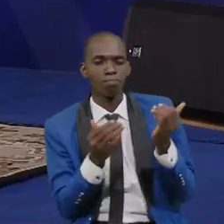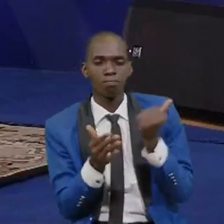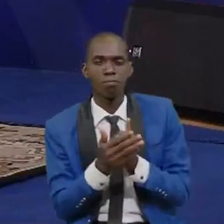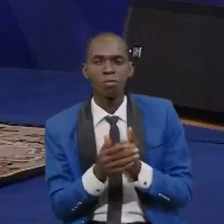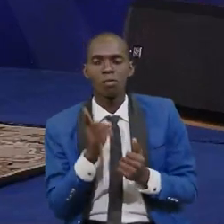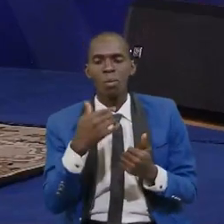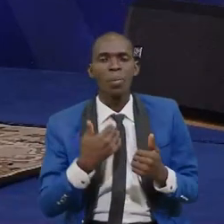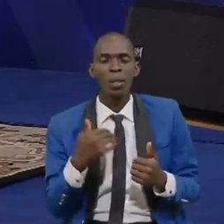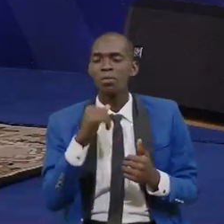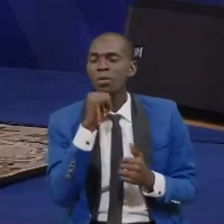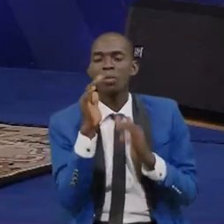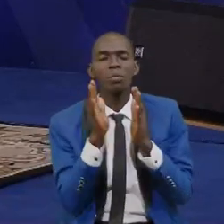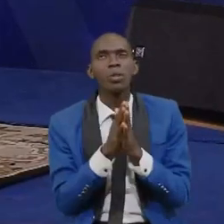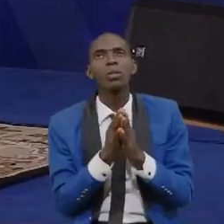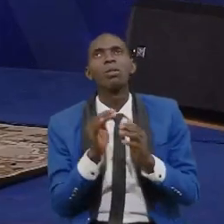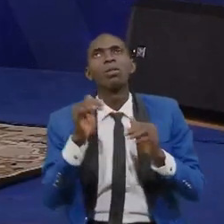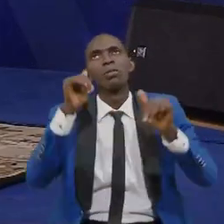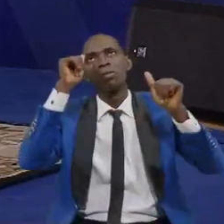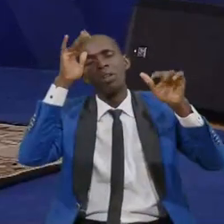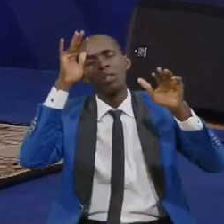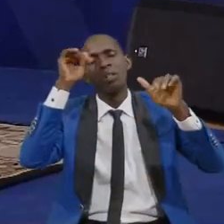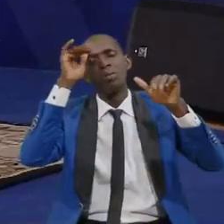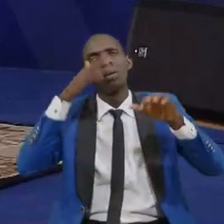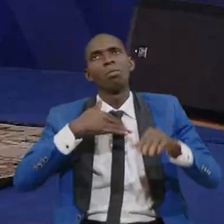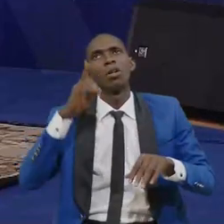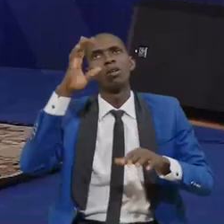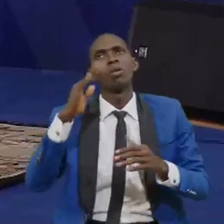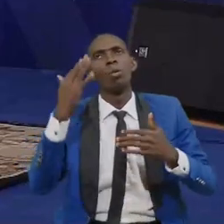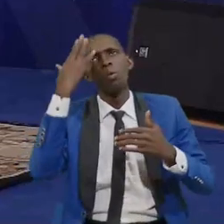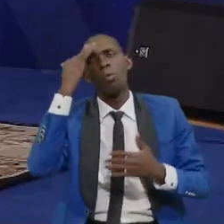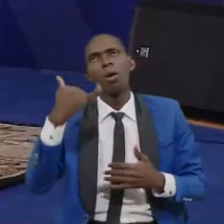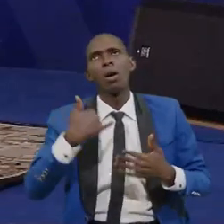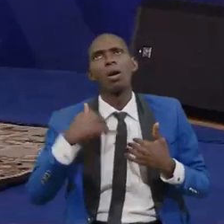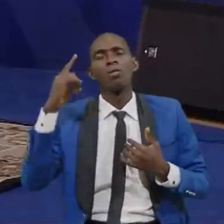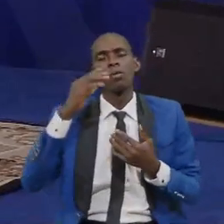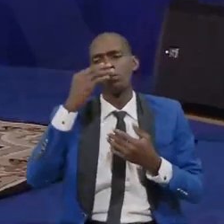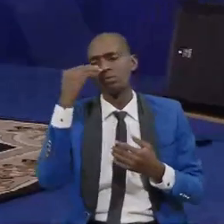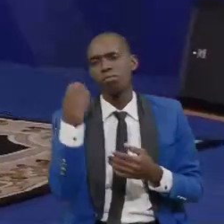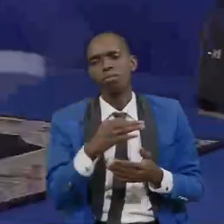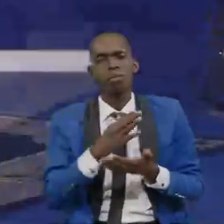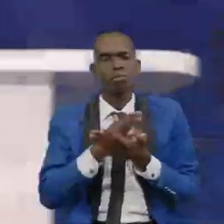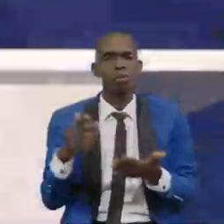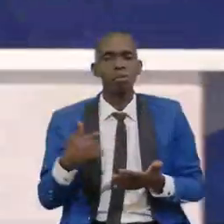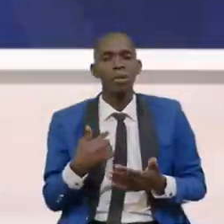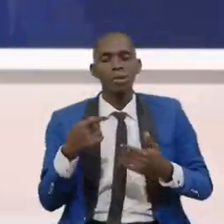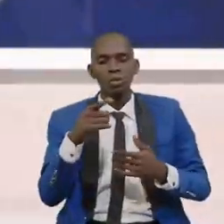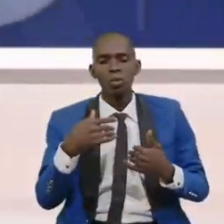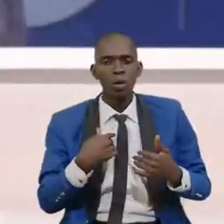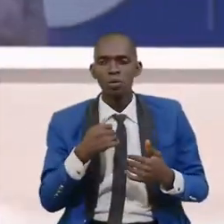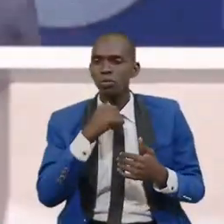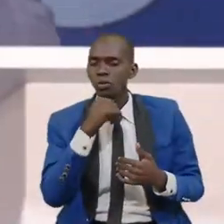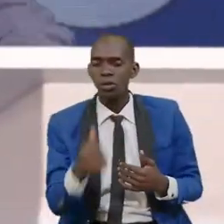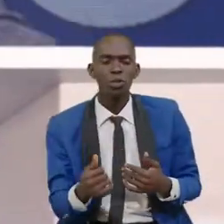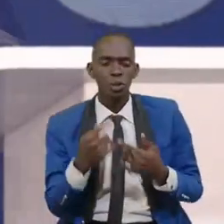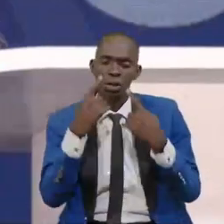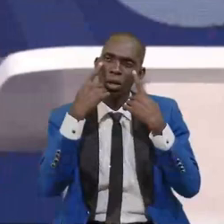tu n'as pas dit, Père, Père, mon Dieu, pourquoi m'as-tu abandonné? Tu n'as pas crié, j'ai